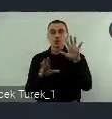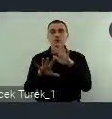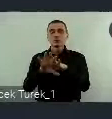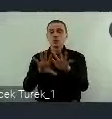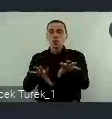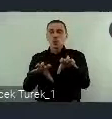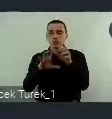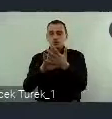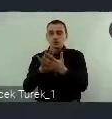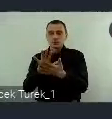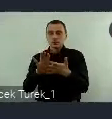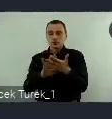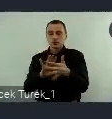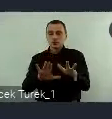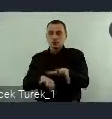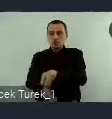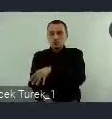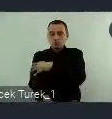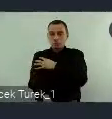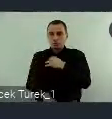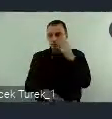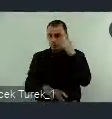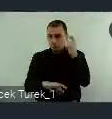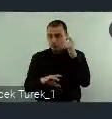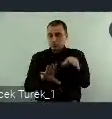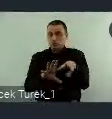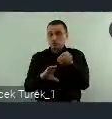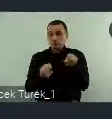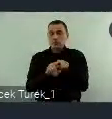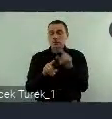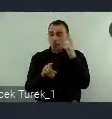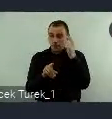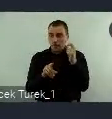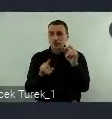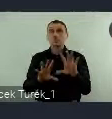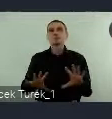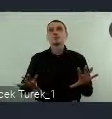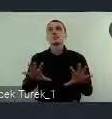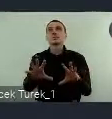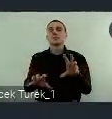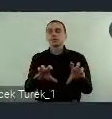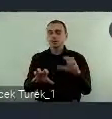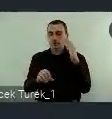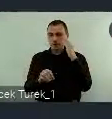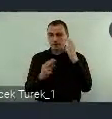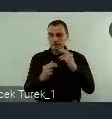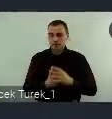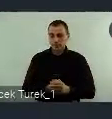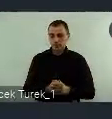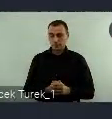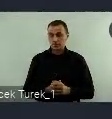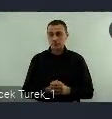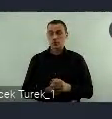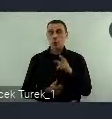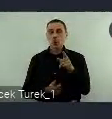to jest o niebo trudniejsze od oczu po drugie trzeba zapamiętać tę pierwszą mapę to jest jakby użyteczność